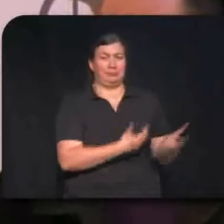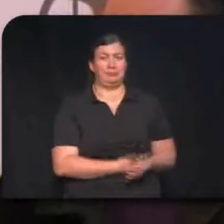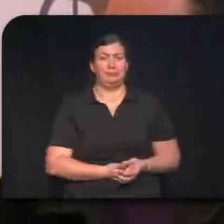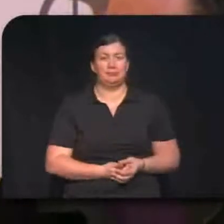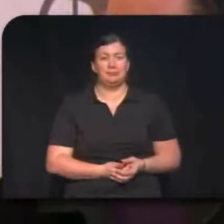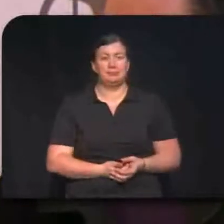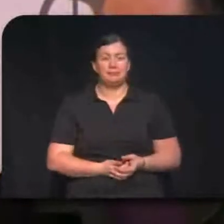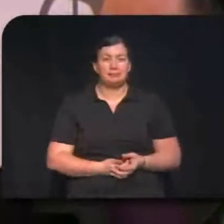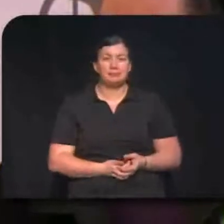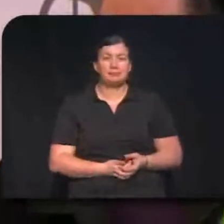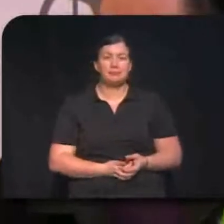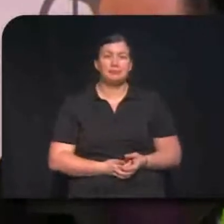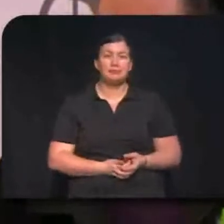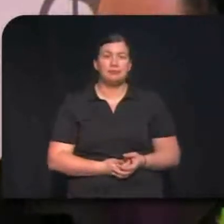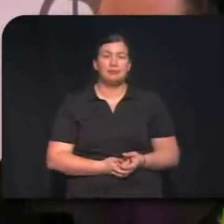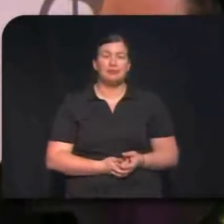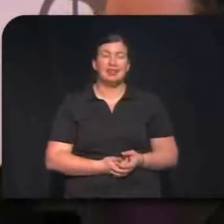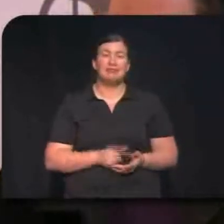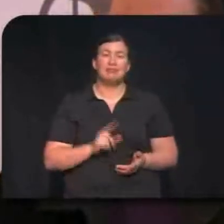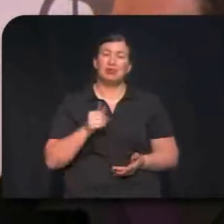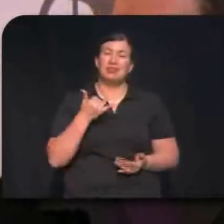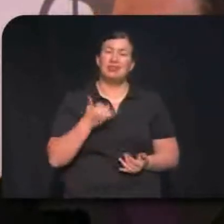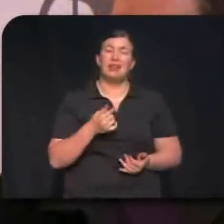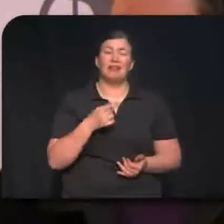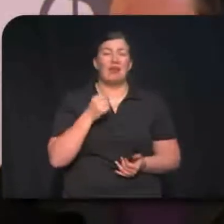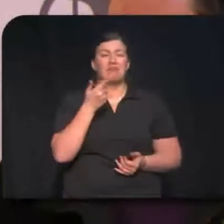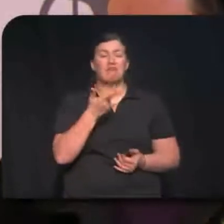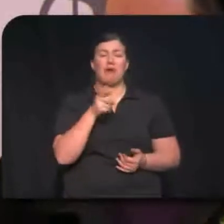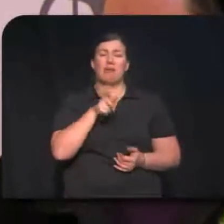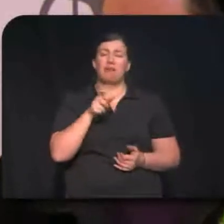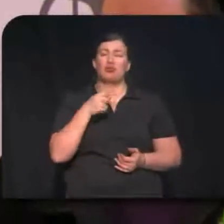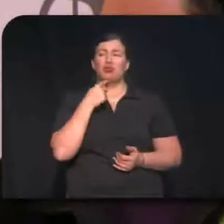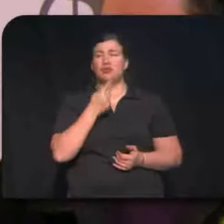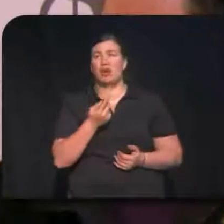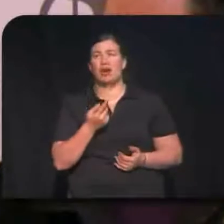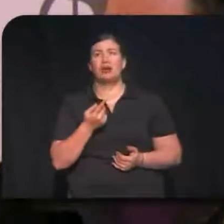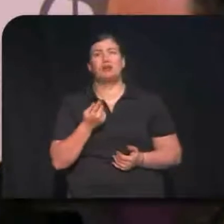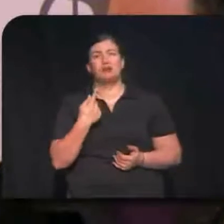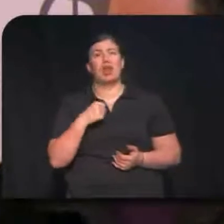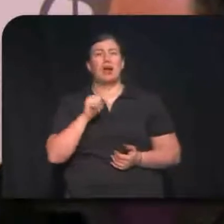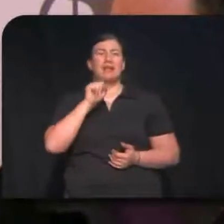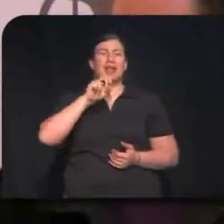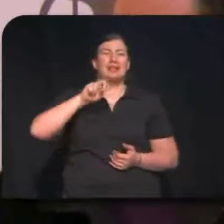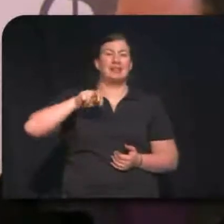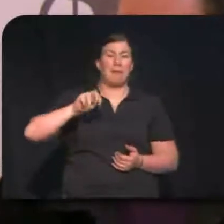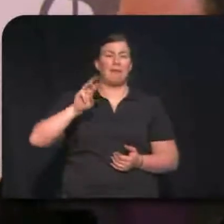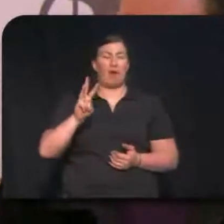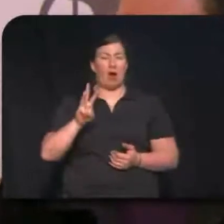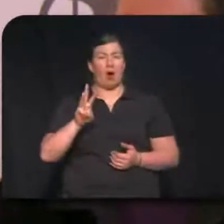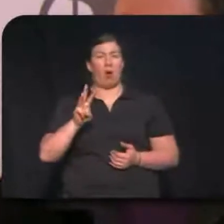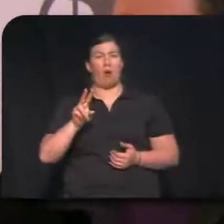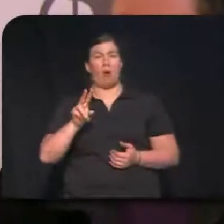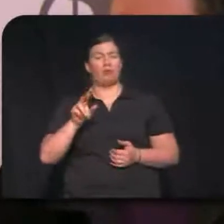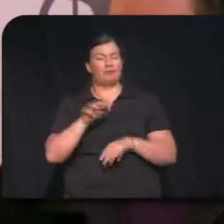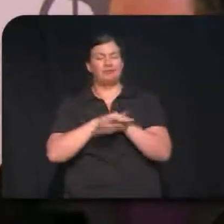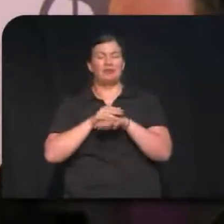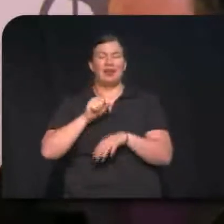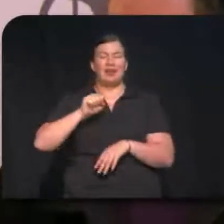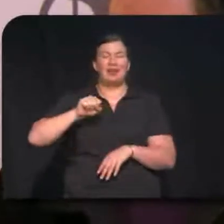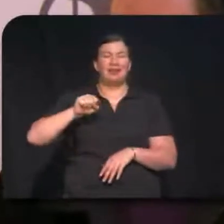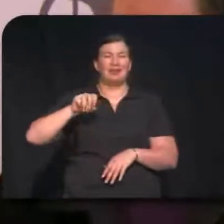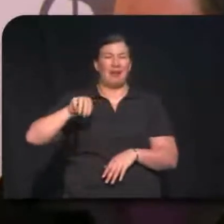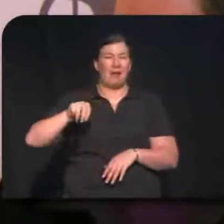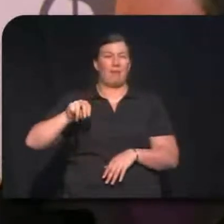das heißt wenn jetzt einige Leute sagen ja wir wagen das mit der mit der SMV was juristisch noch viel riskanter ist